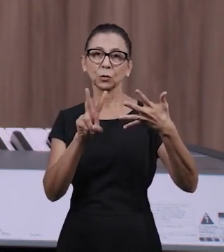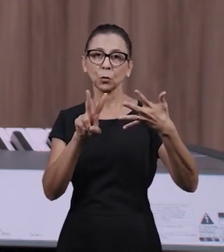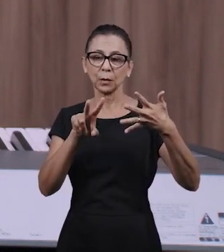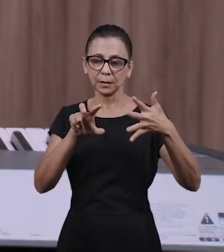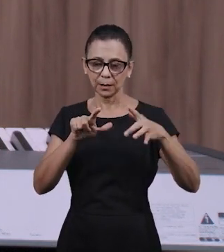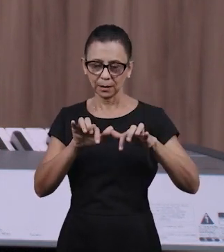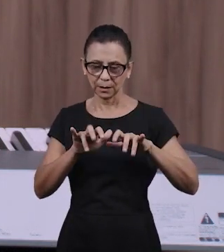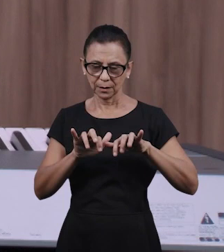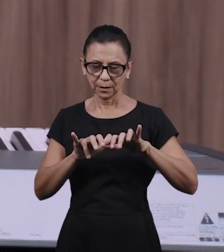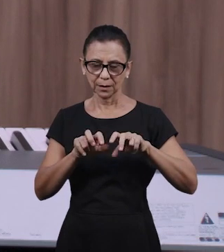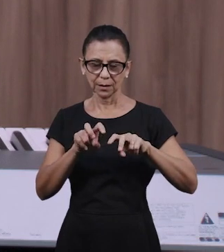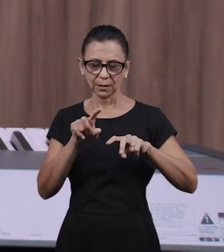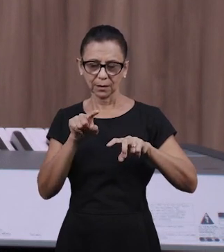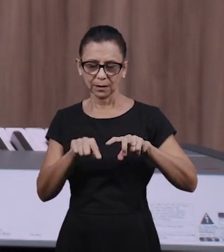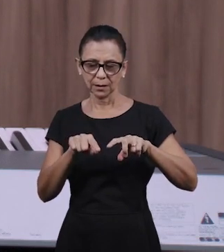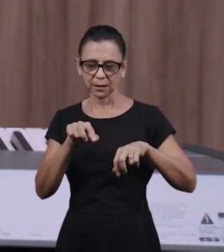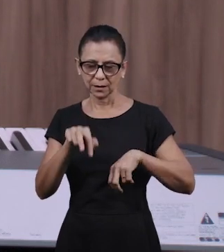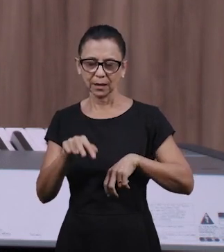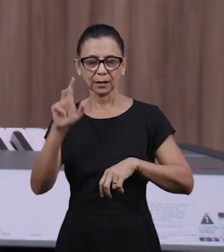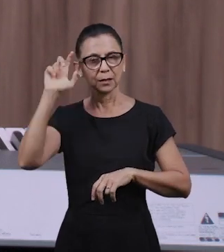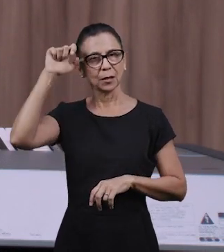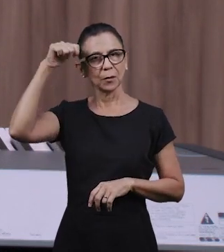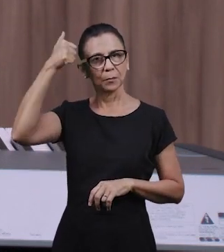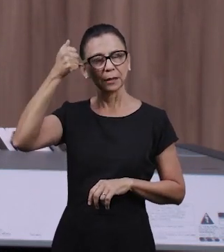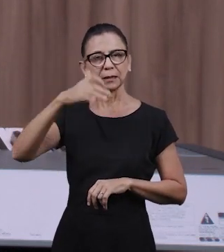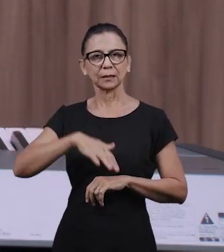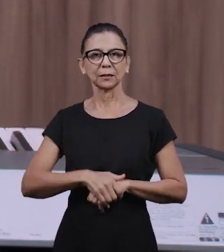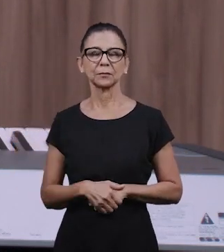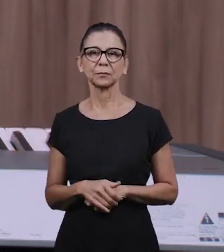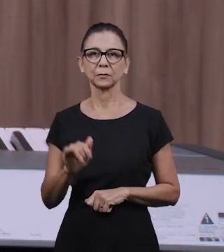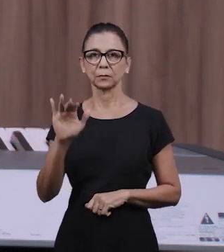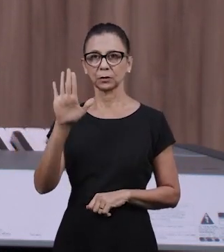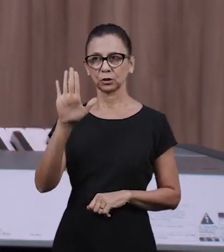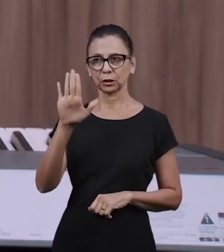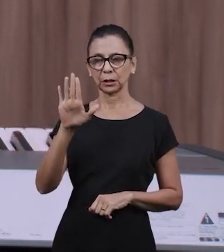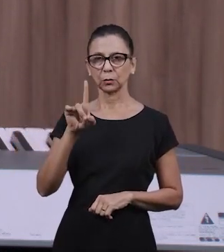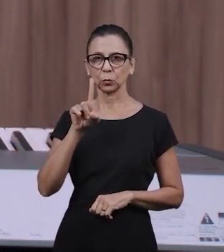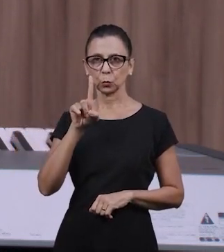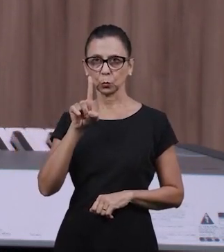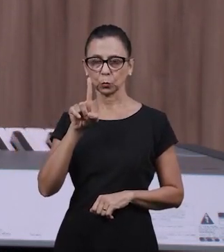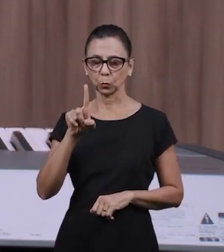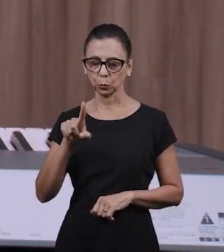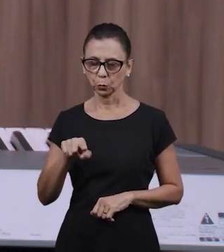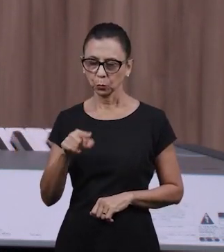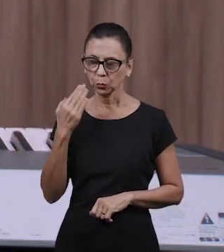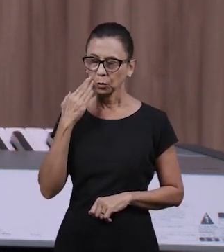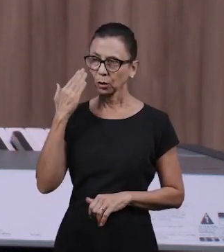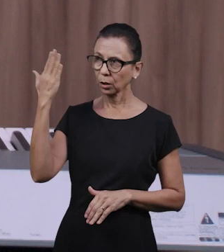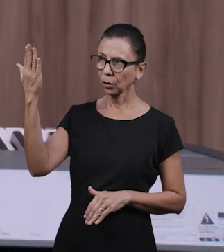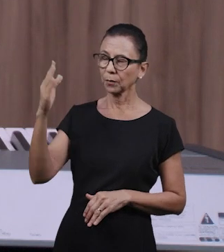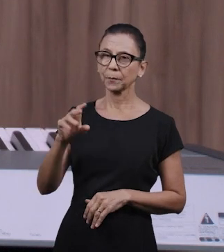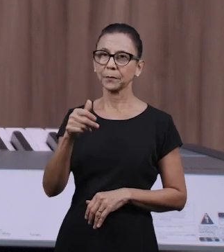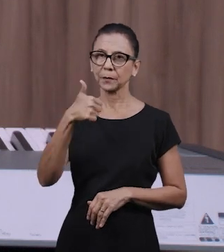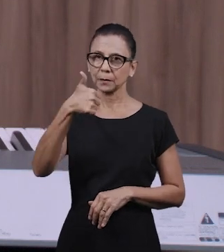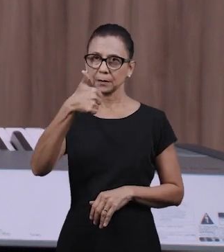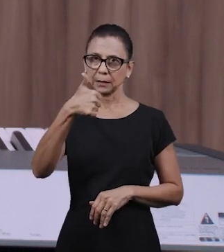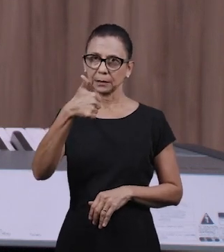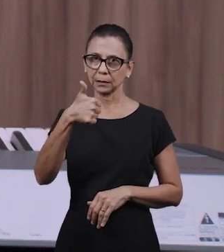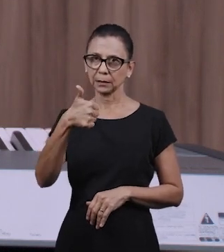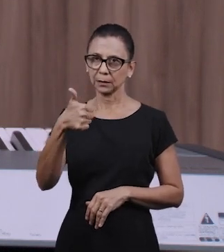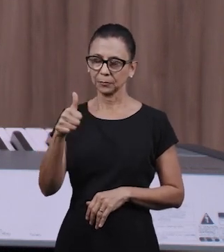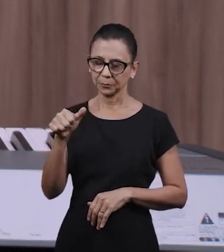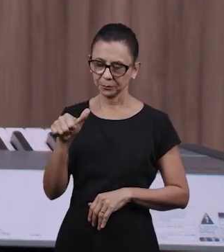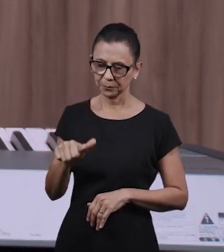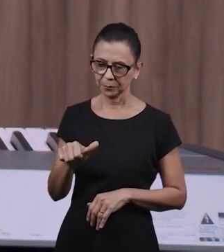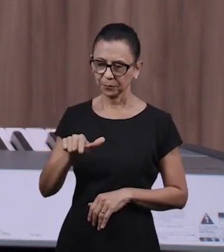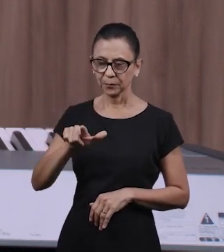touches noires. Dans le Do, nous allons toucher avec notre main droite le doigt 1. Donc le pouce, c'est